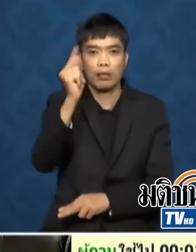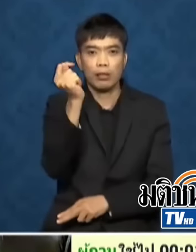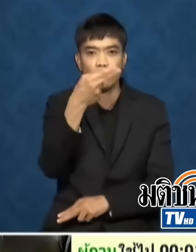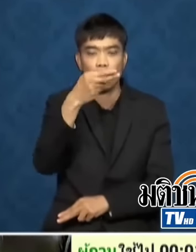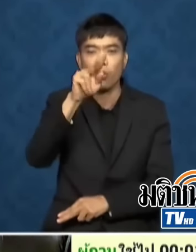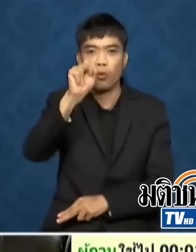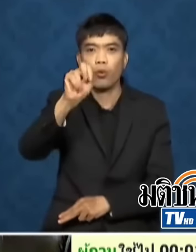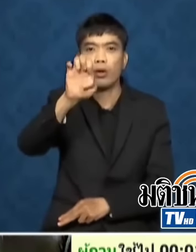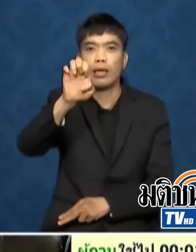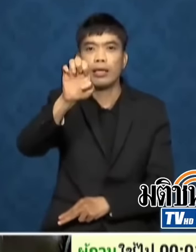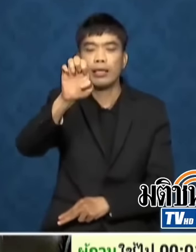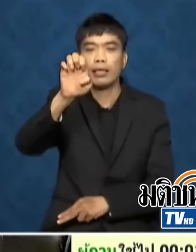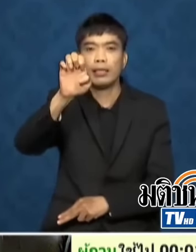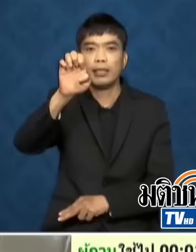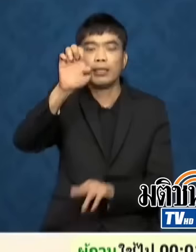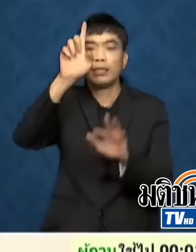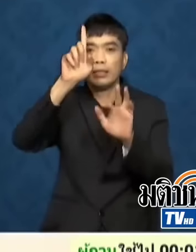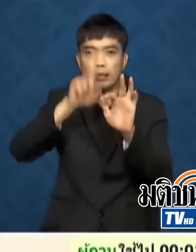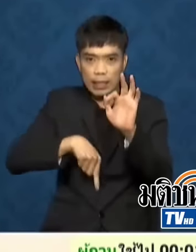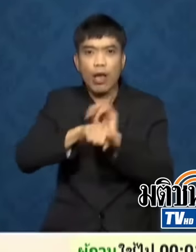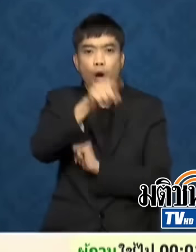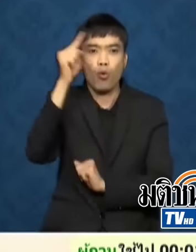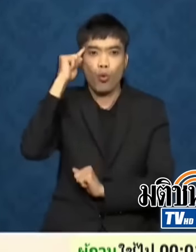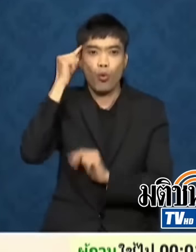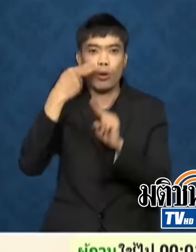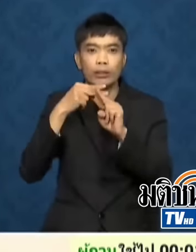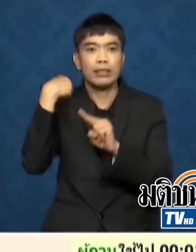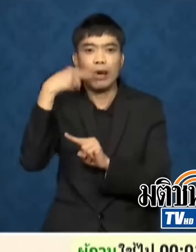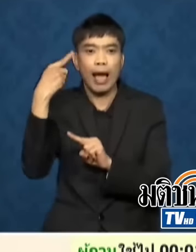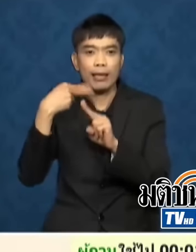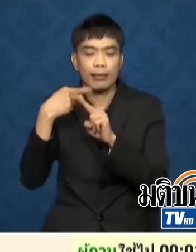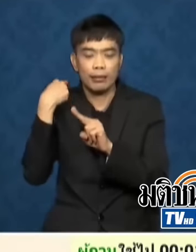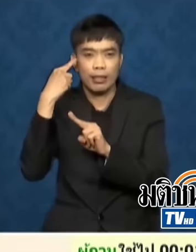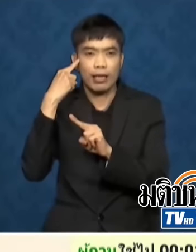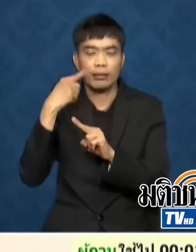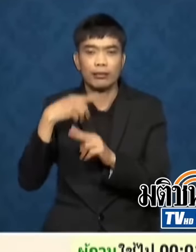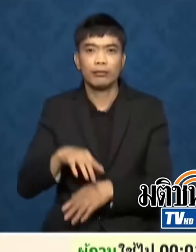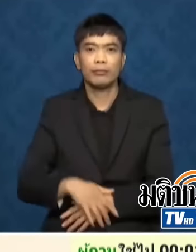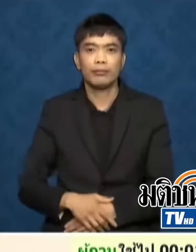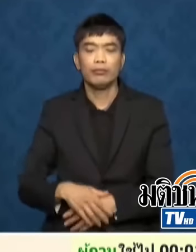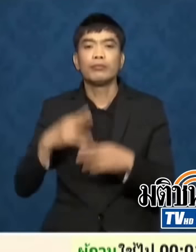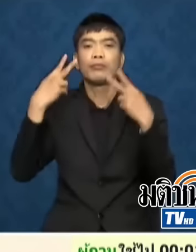ะครับก็ท่านรัฐมนตรีอดีตน ายกนายกรัฐมนตรีแล้วกันครับเอาว่